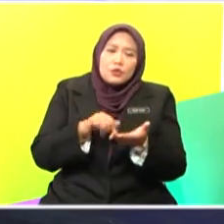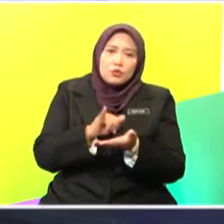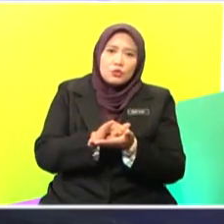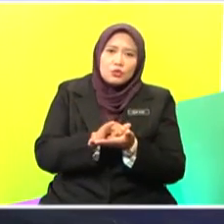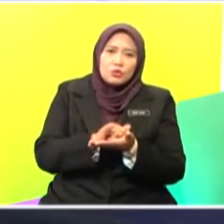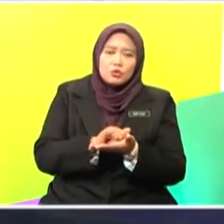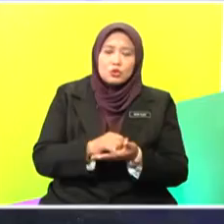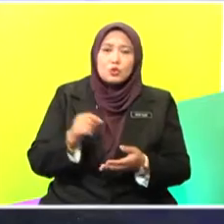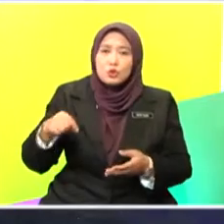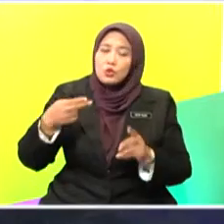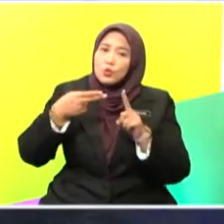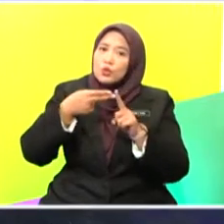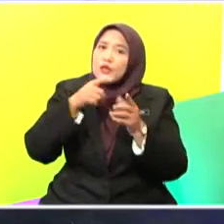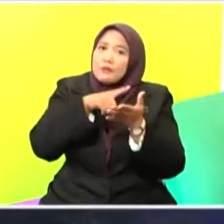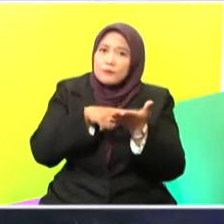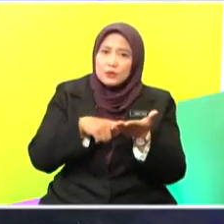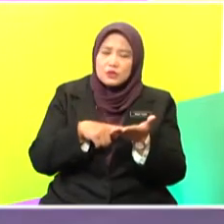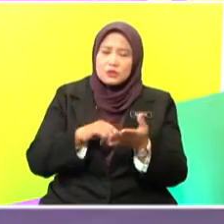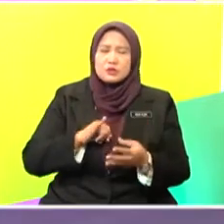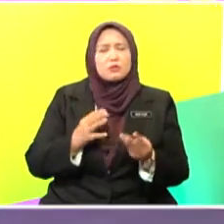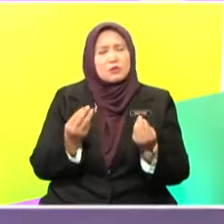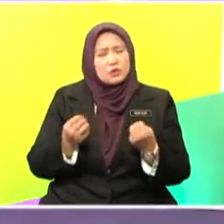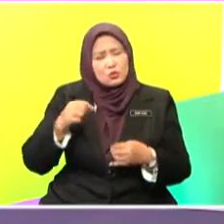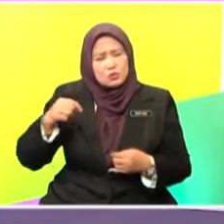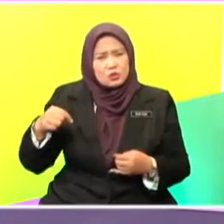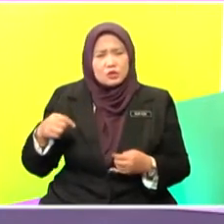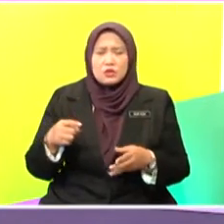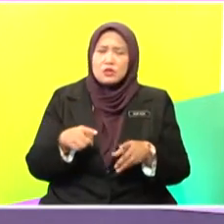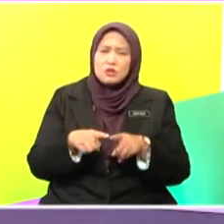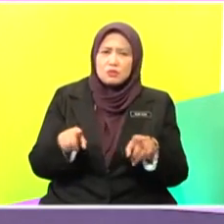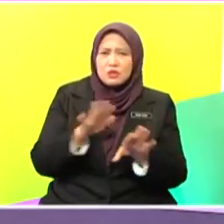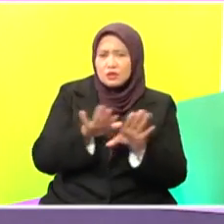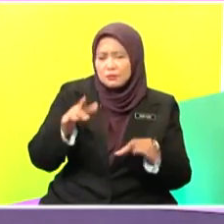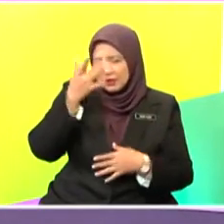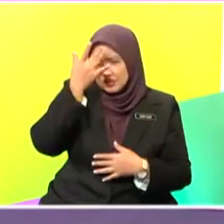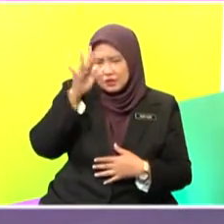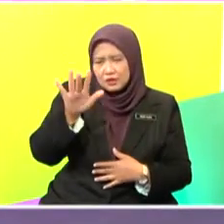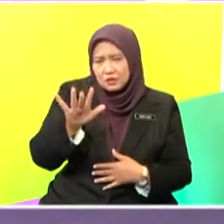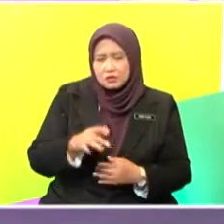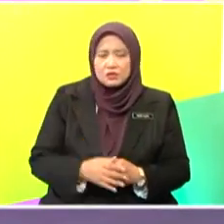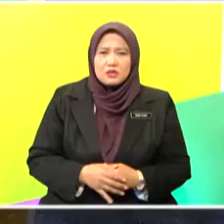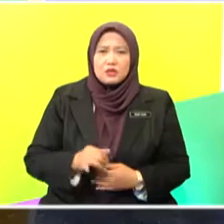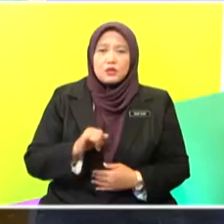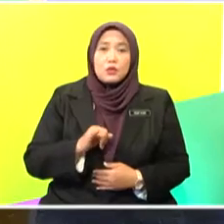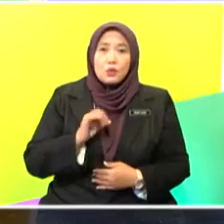huruf apa? Saya nak tulis tapi saya tak pandailah cikgu. Ya ke? Hakim nak tulis